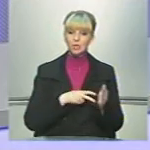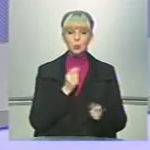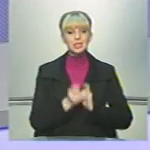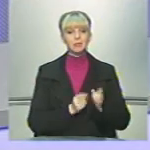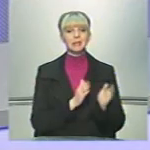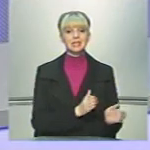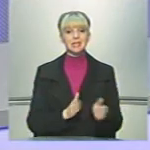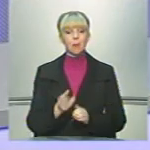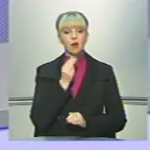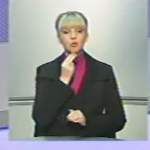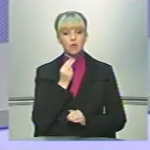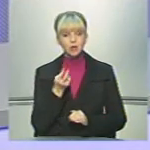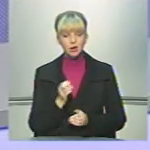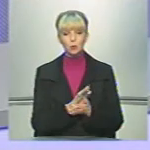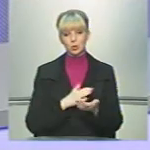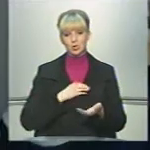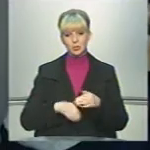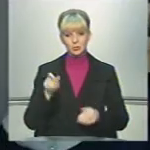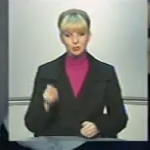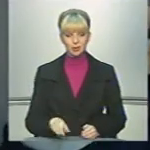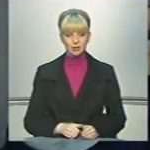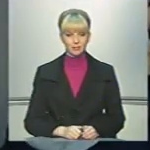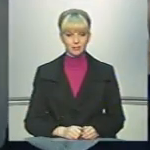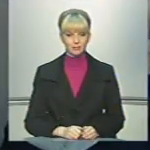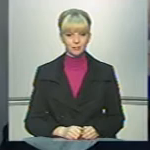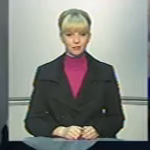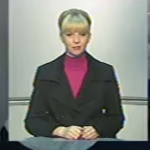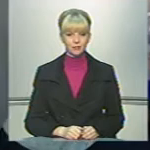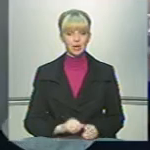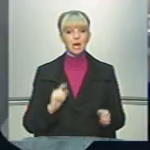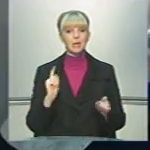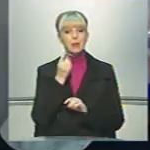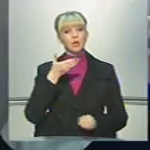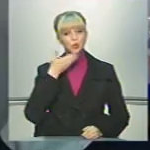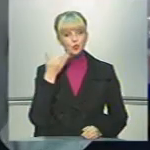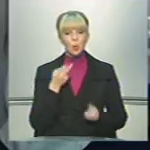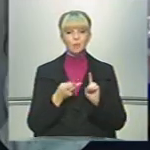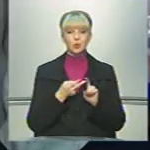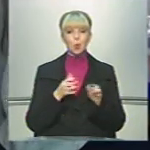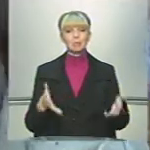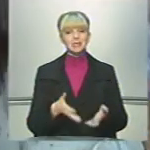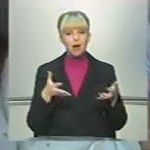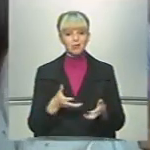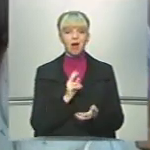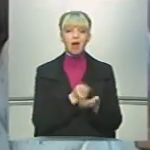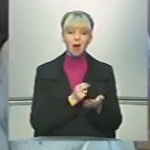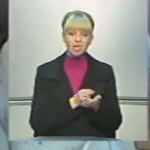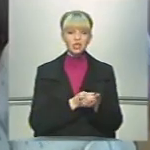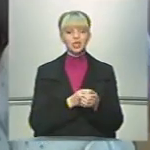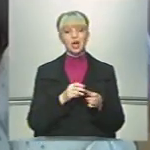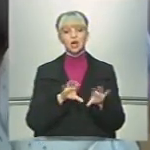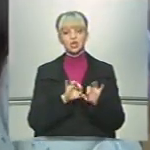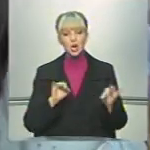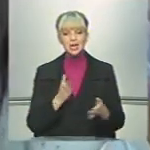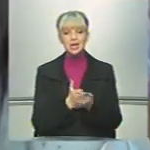змінити систему харчування, продовжить Марія Захарук. На перше супчик, на друге салатик, каша, серделька, хліб